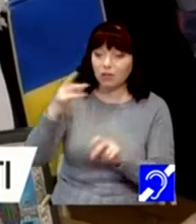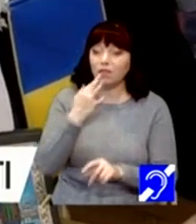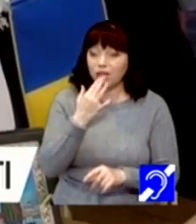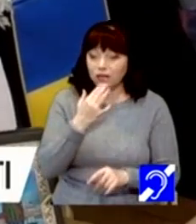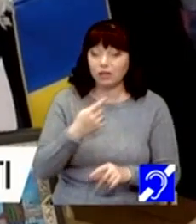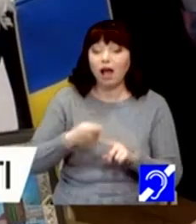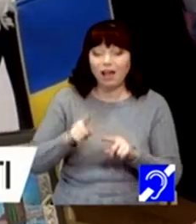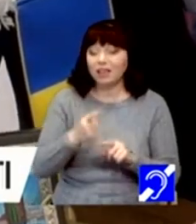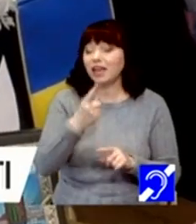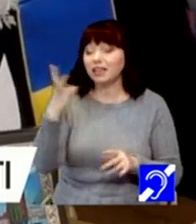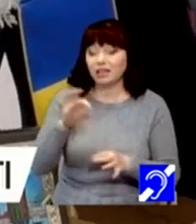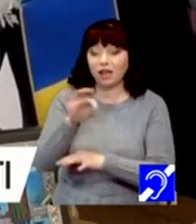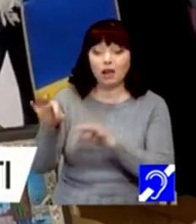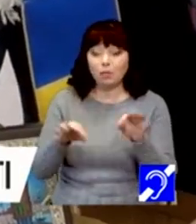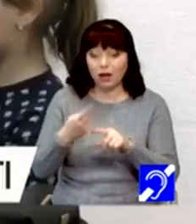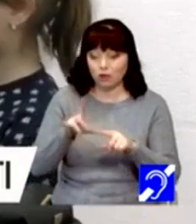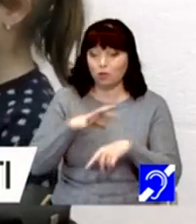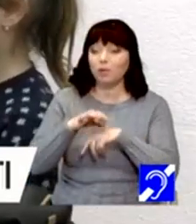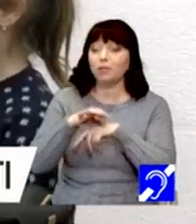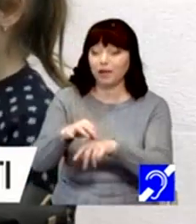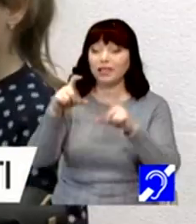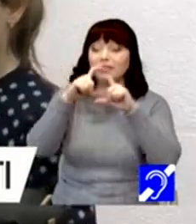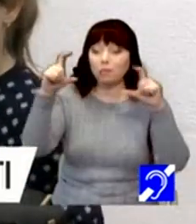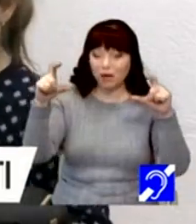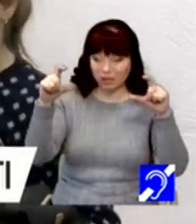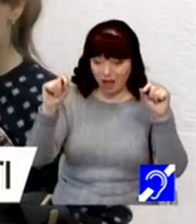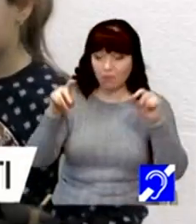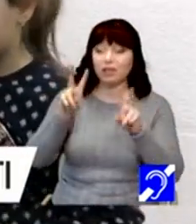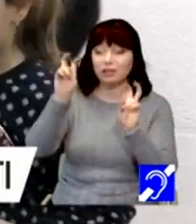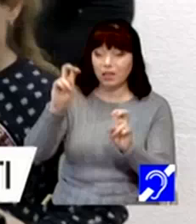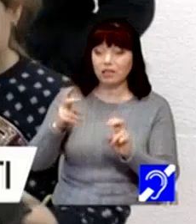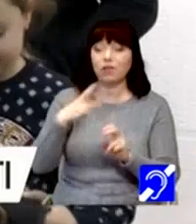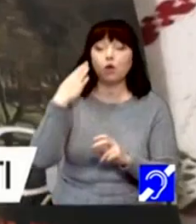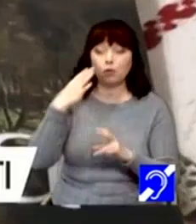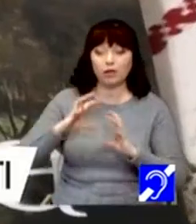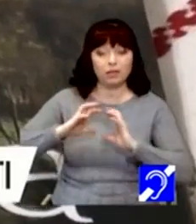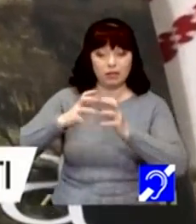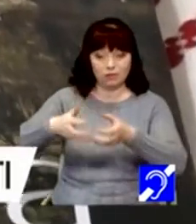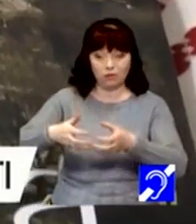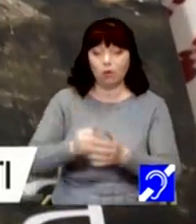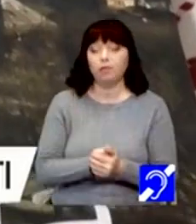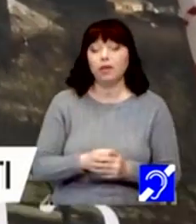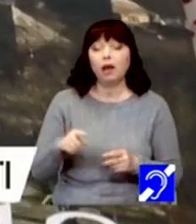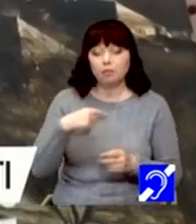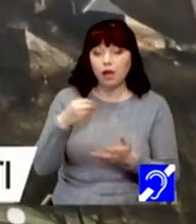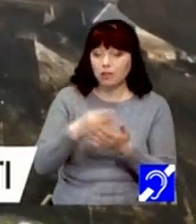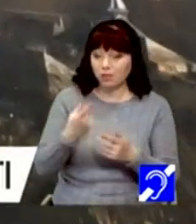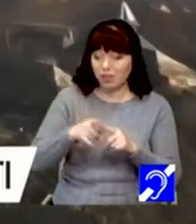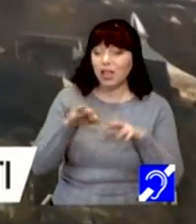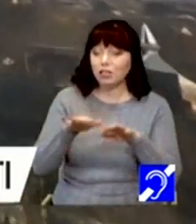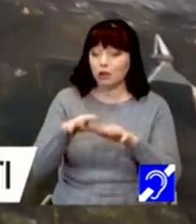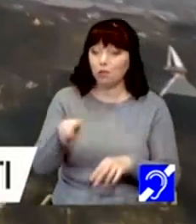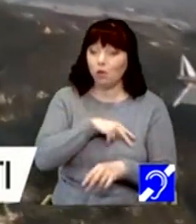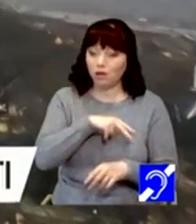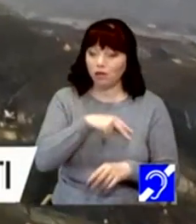sunt câteva dintre proiectele organizată de departamentul pentru românii de pretutindeni la Cernăuți în semn de apreciere în cadrul unei ceremonii de premiere